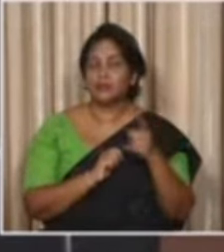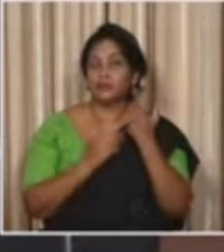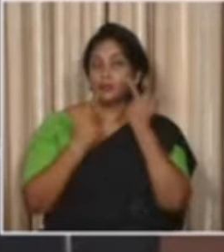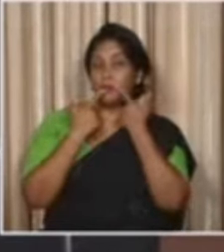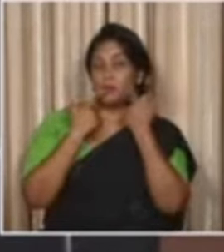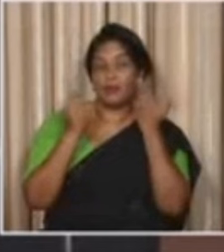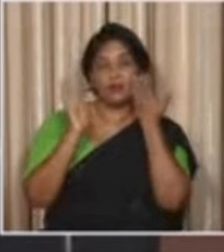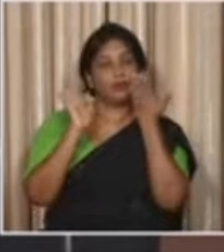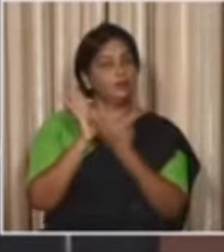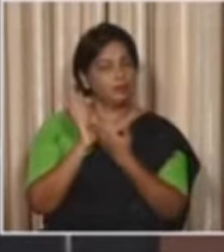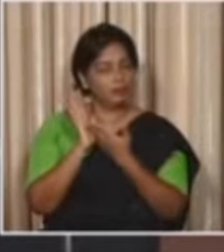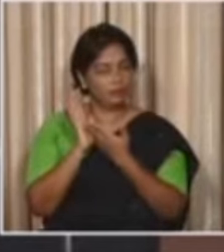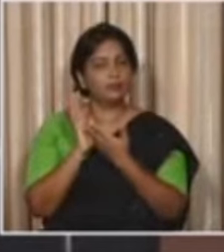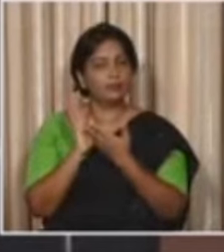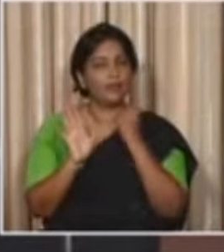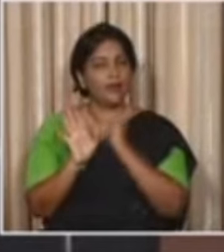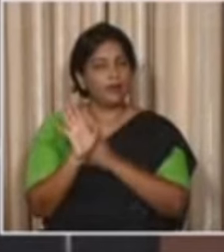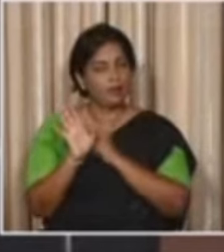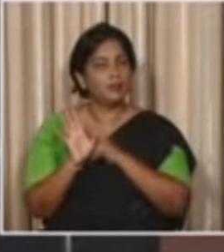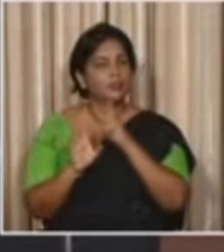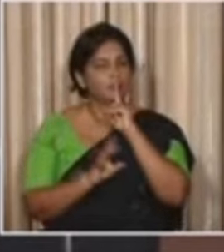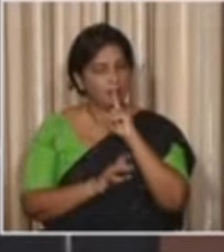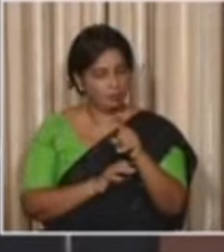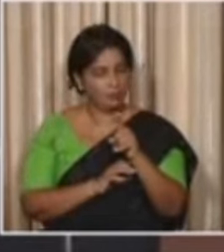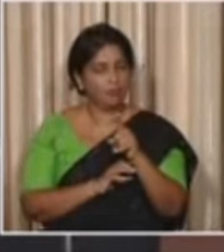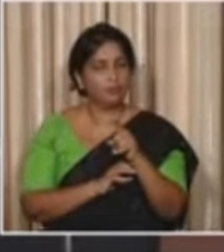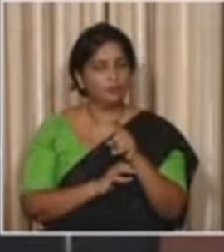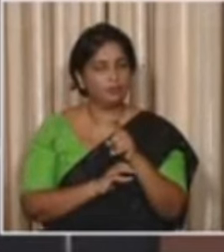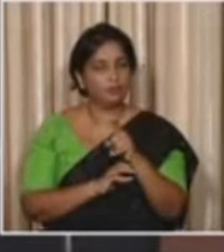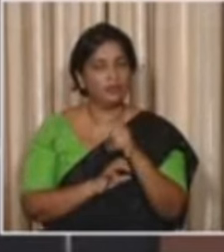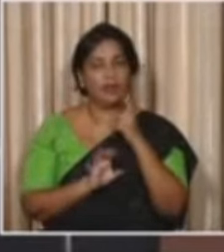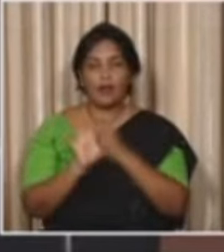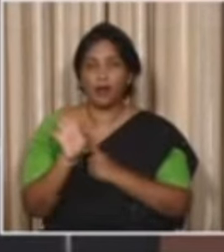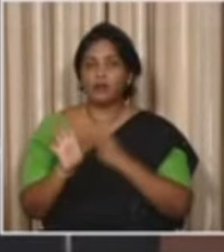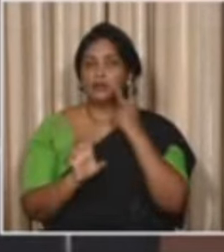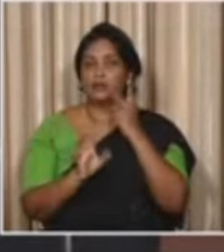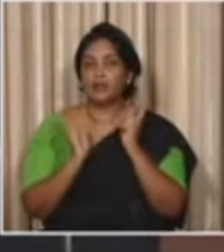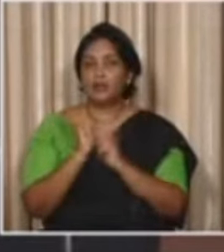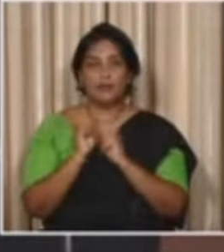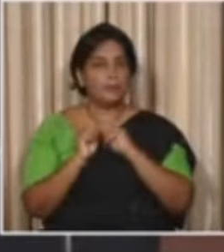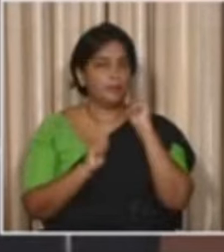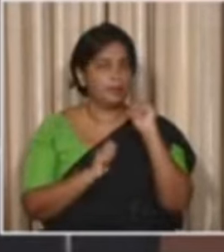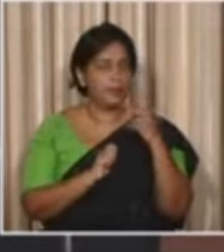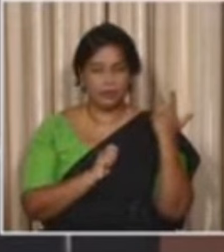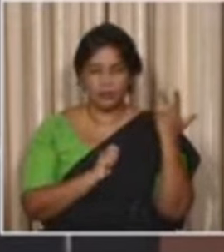දාගෙන ඉන්නේ මං හැමදාම ඔබතුමාට කියනවා අවුරුදු දෙකකට ණය ගෙවලා නැහැ